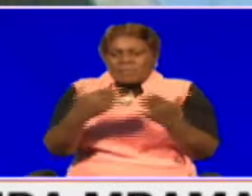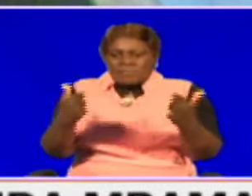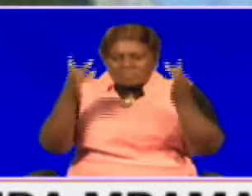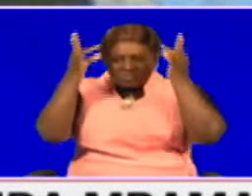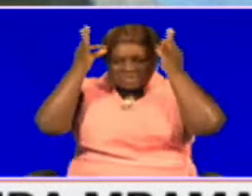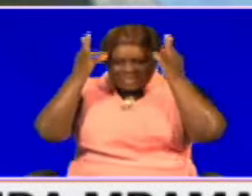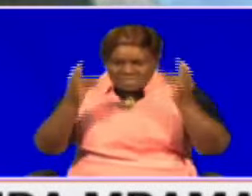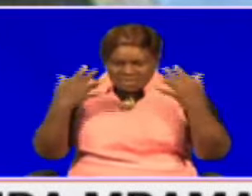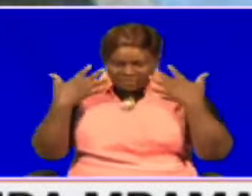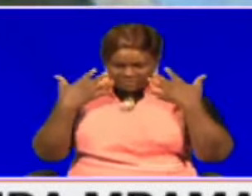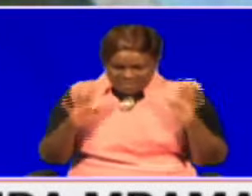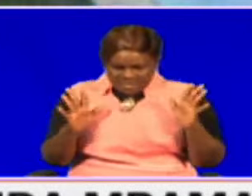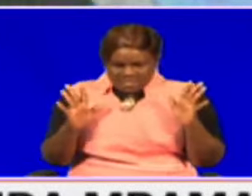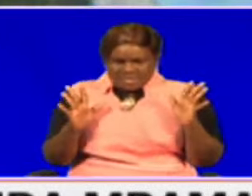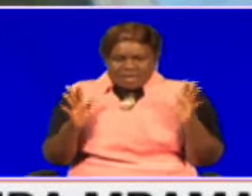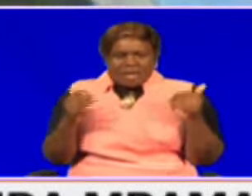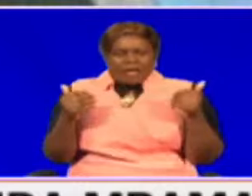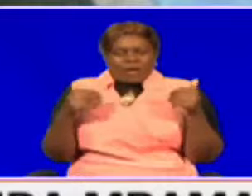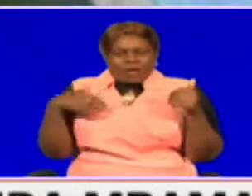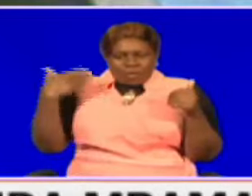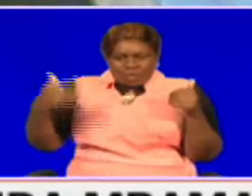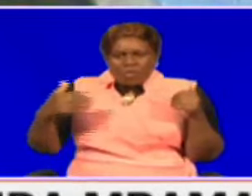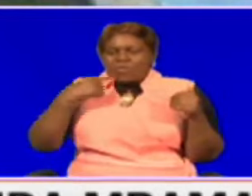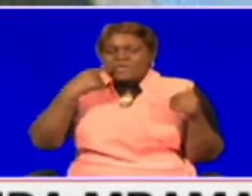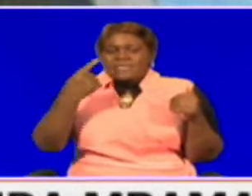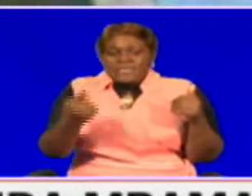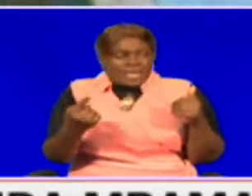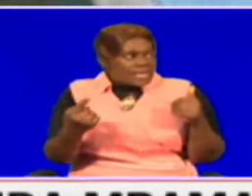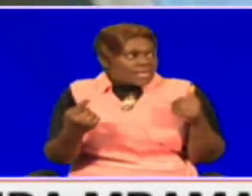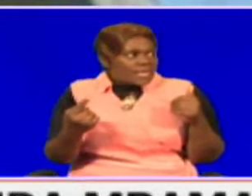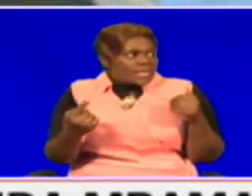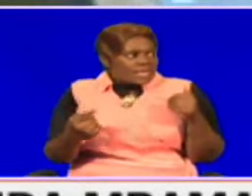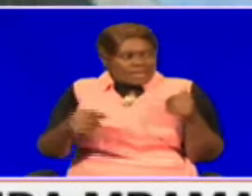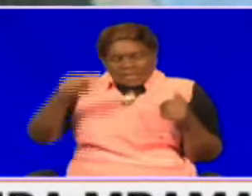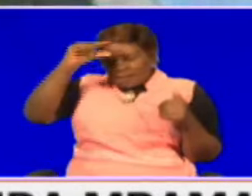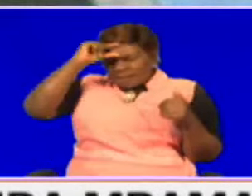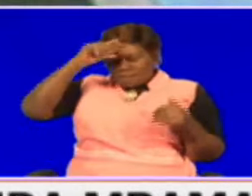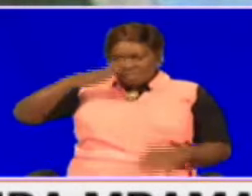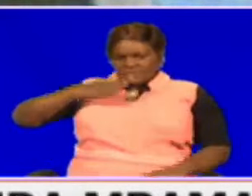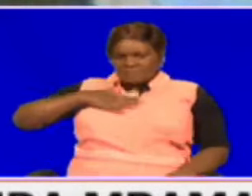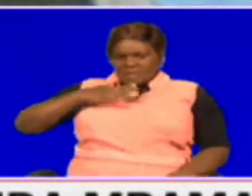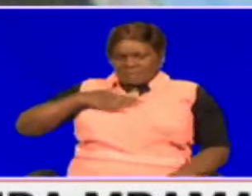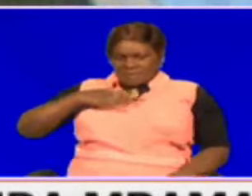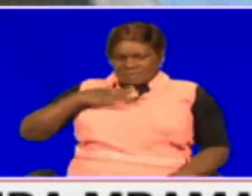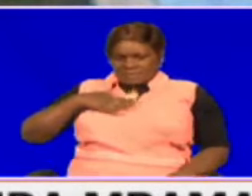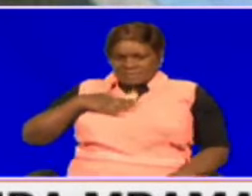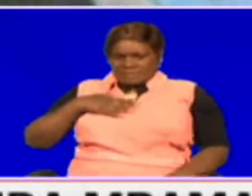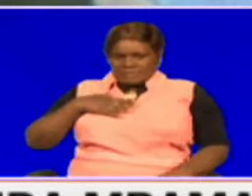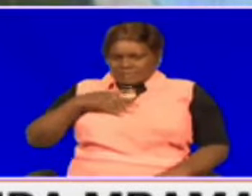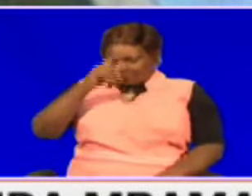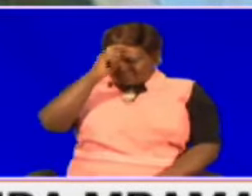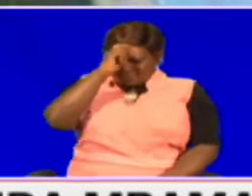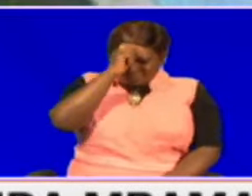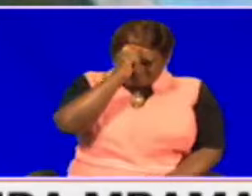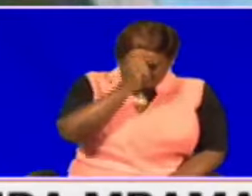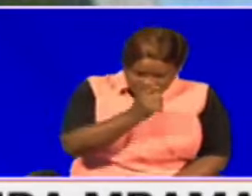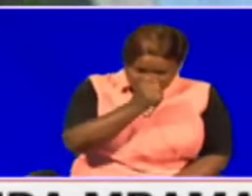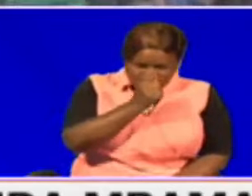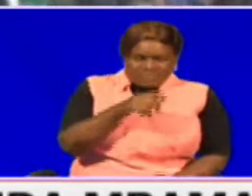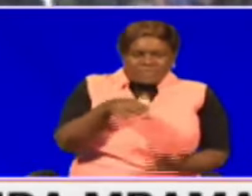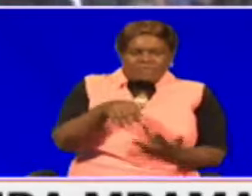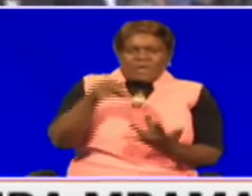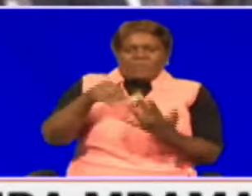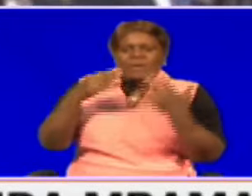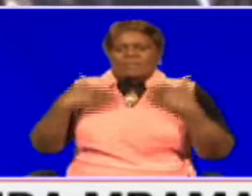and as I have always said, my government would respect the choice of the